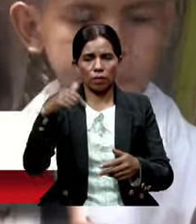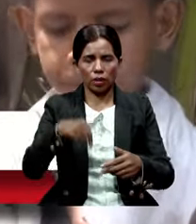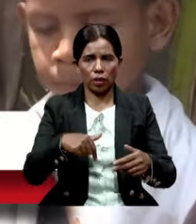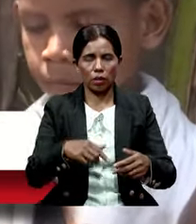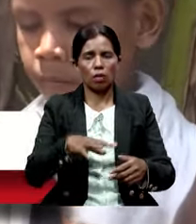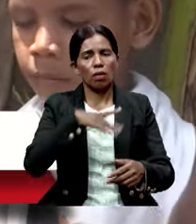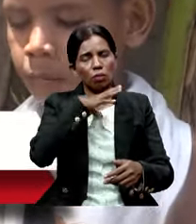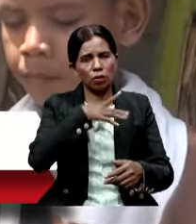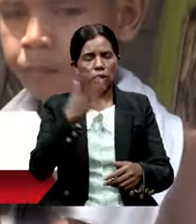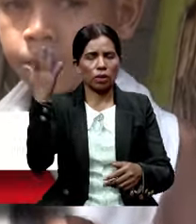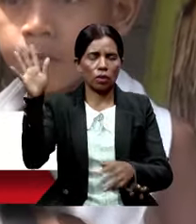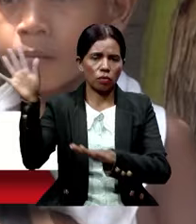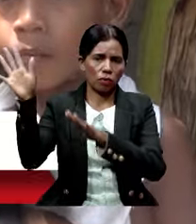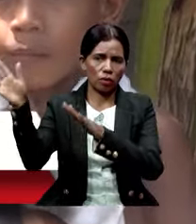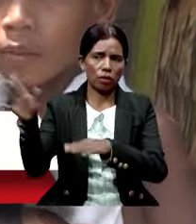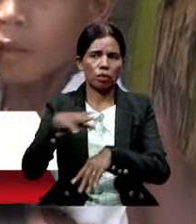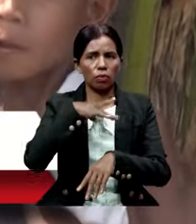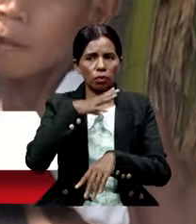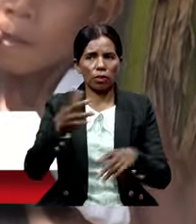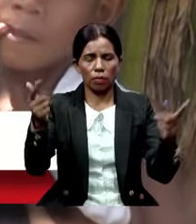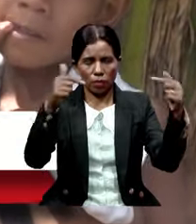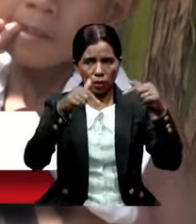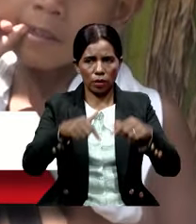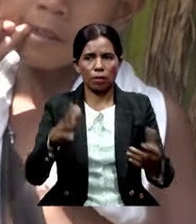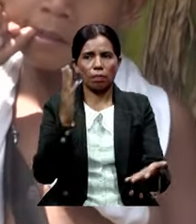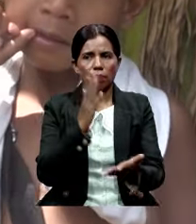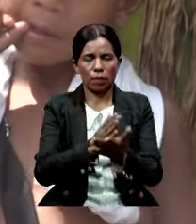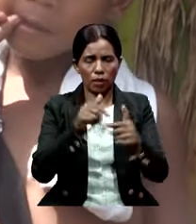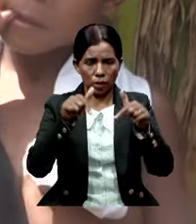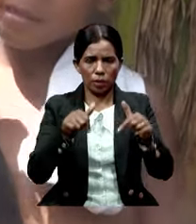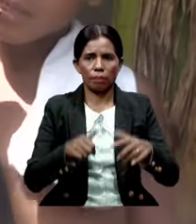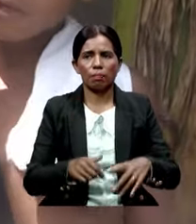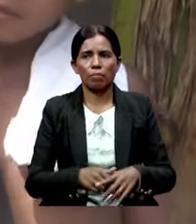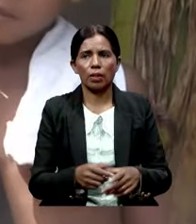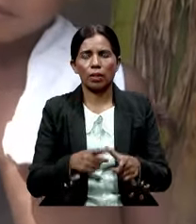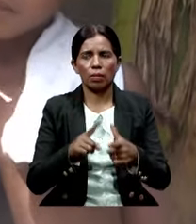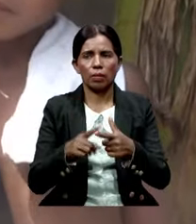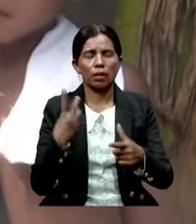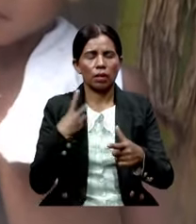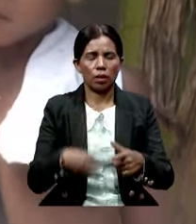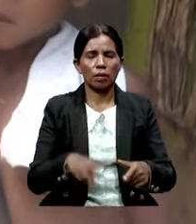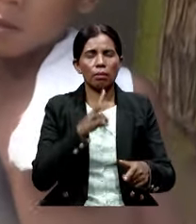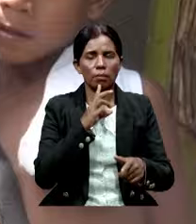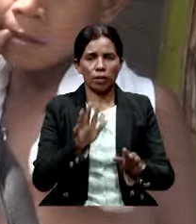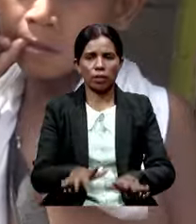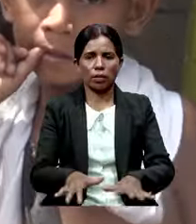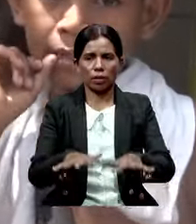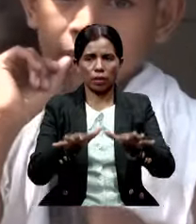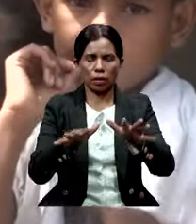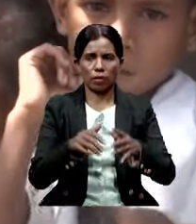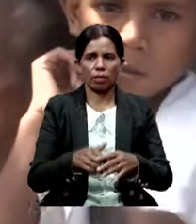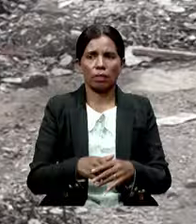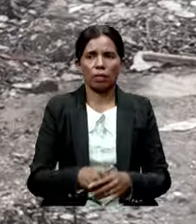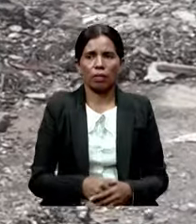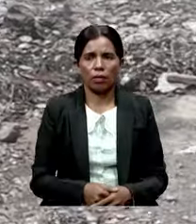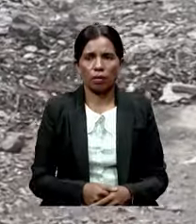sere hele tene bane ai e foere mai huto kera mai mati para huto hene depois mi hene saifale saifale ne mi hene